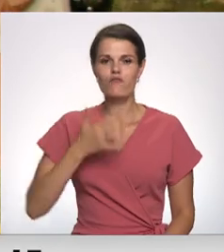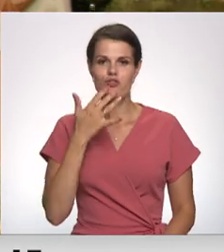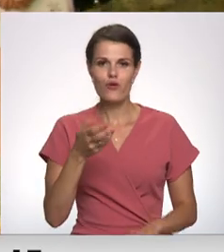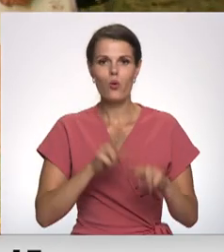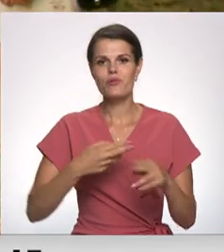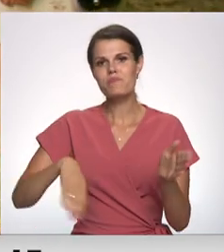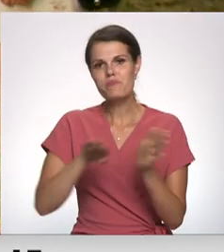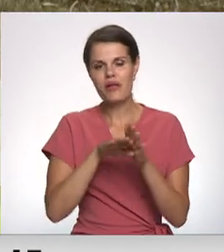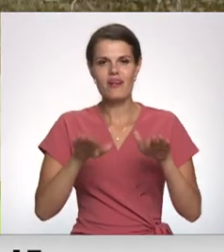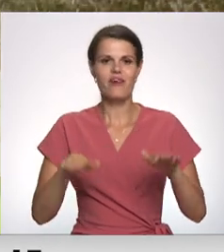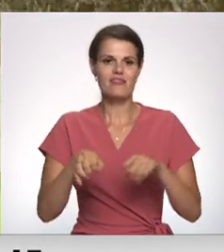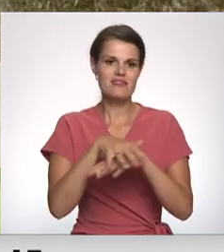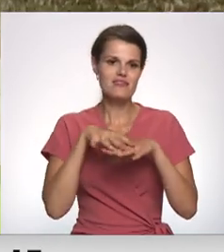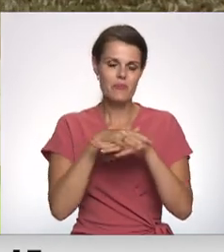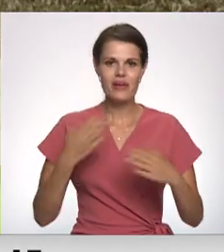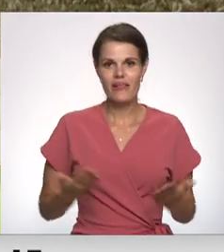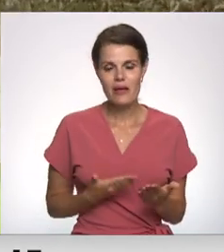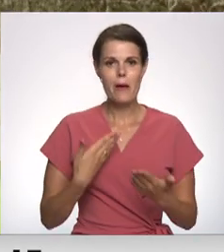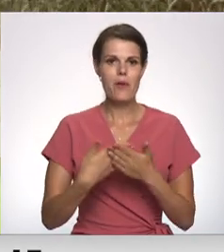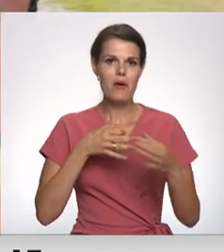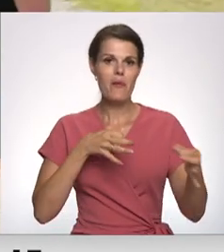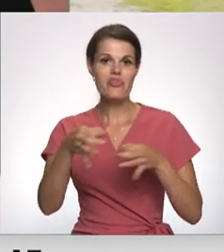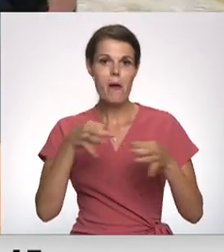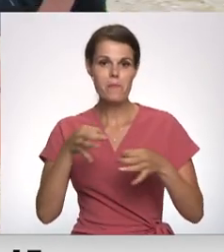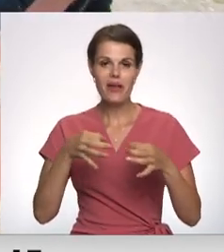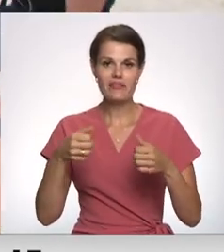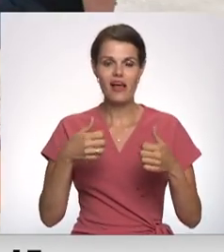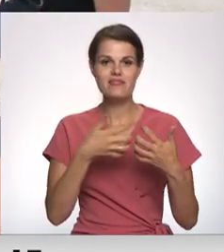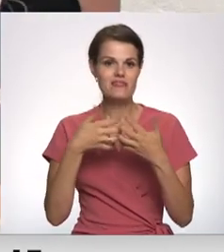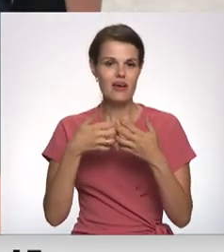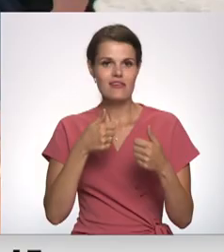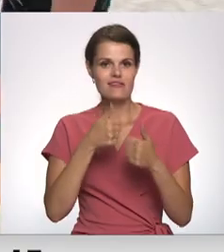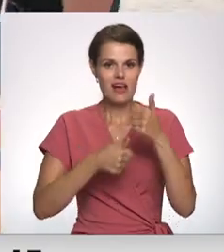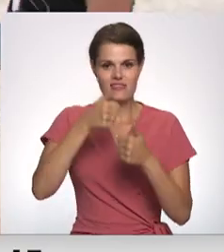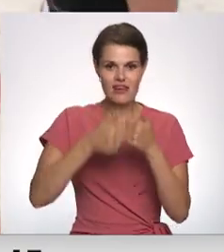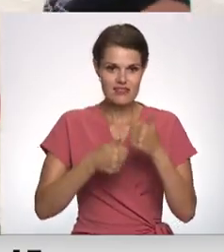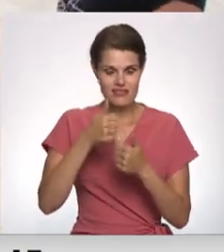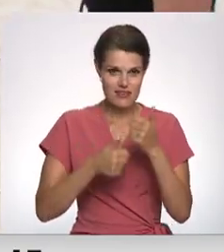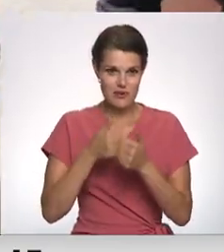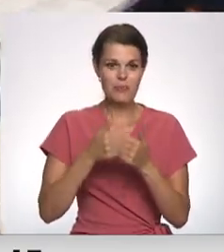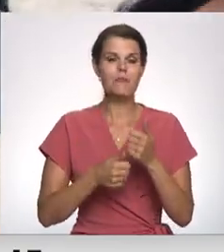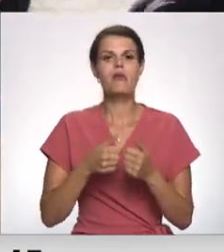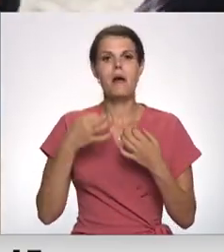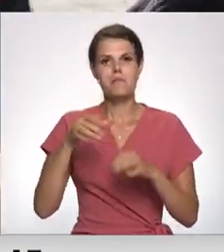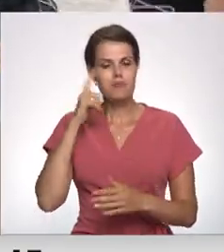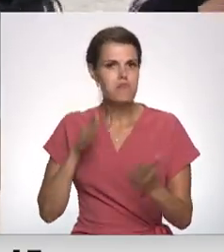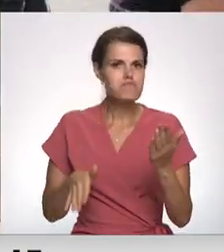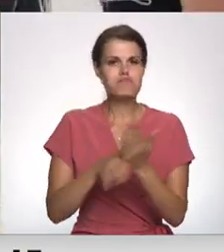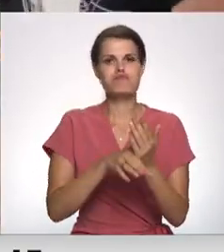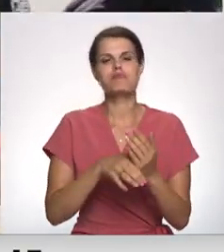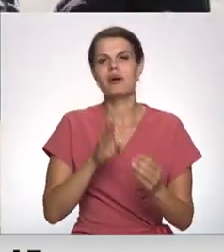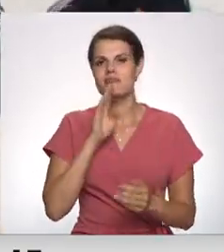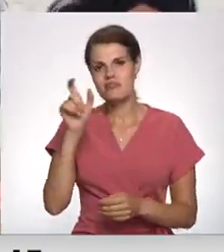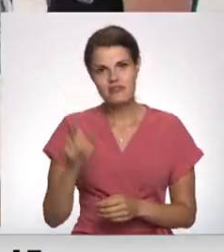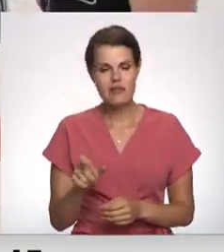vietējā sabiedriskajā dzīvē, piemēram, Dambrets turnīrā. Janina Jolģa no Kalniem ir viena no tiem, kas brīvprātīgi palīdz